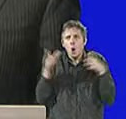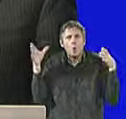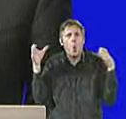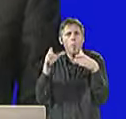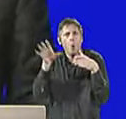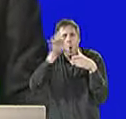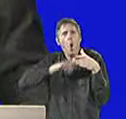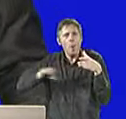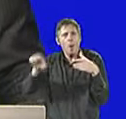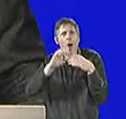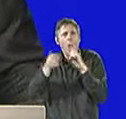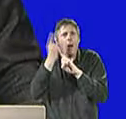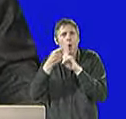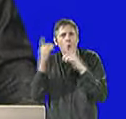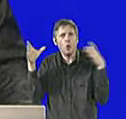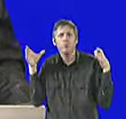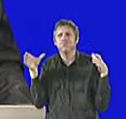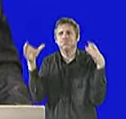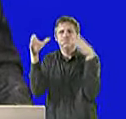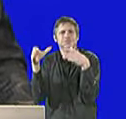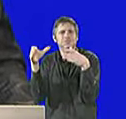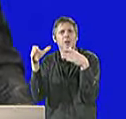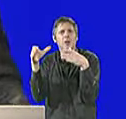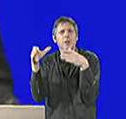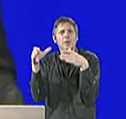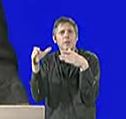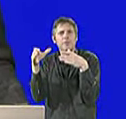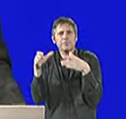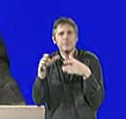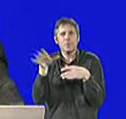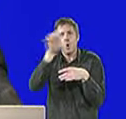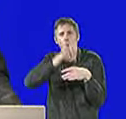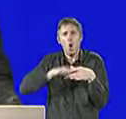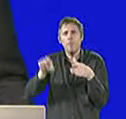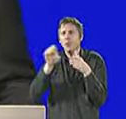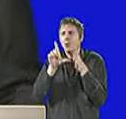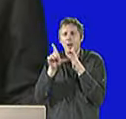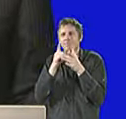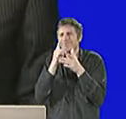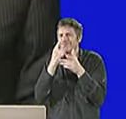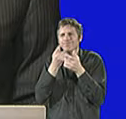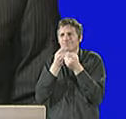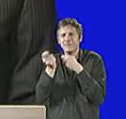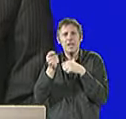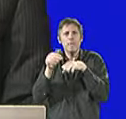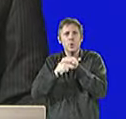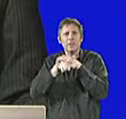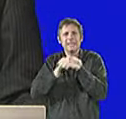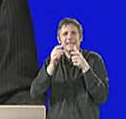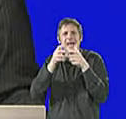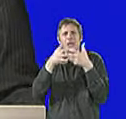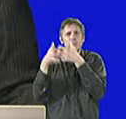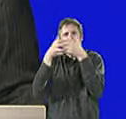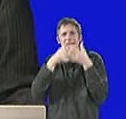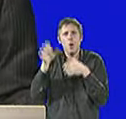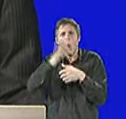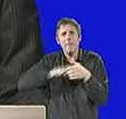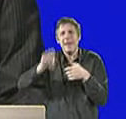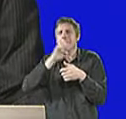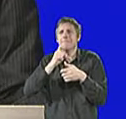la concurrence sont aujourd'hui absurdes, parce qu'il n'y a pas de politique industrielle européenne, mais je veux dire quand